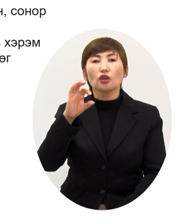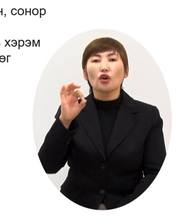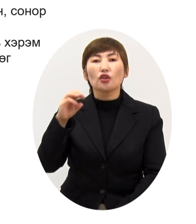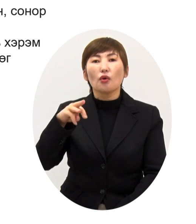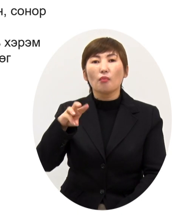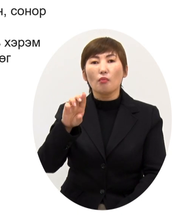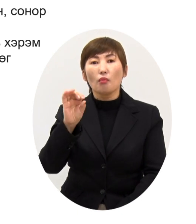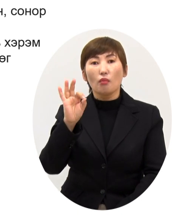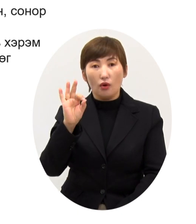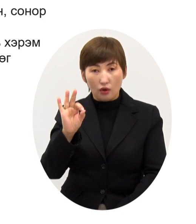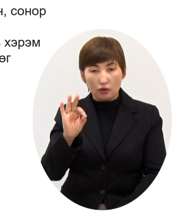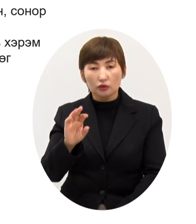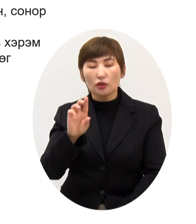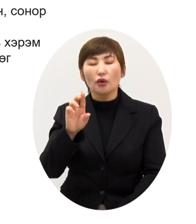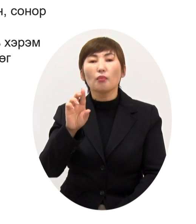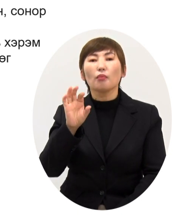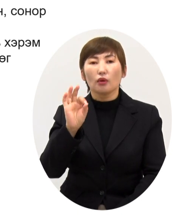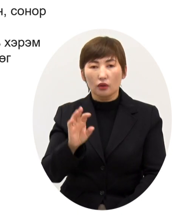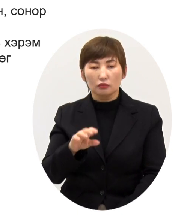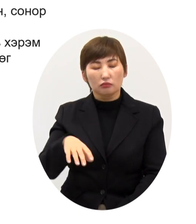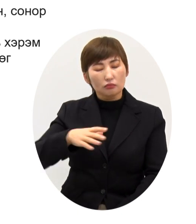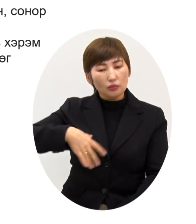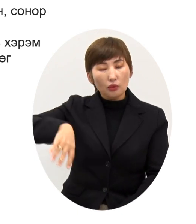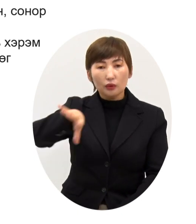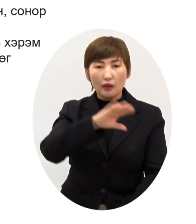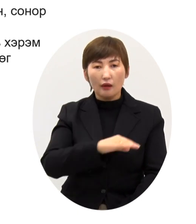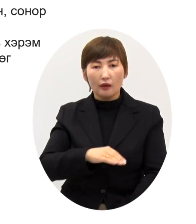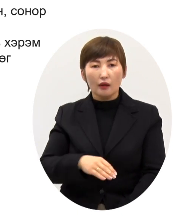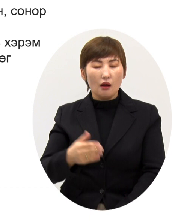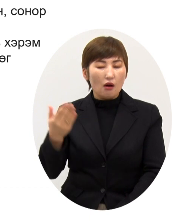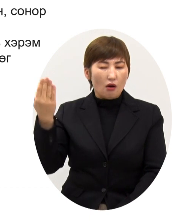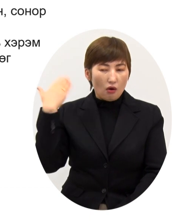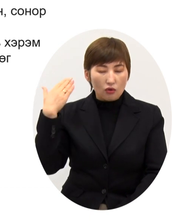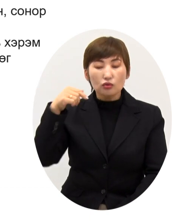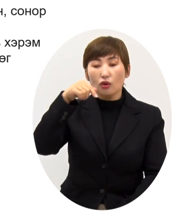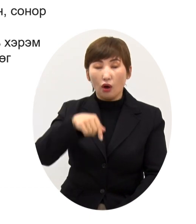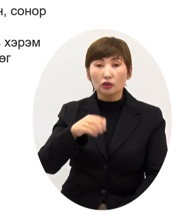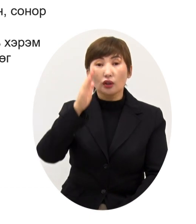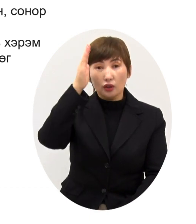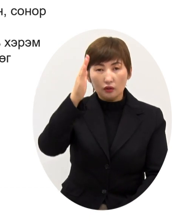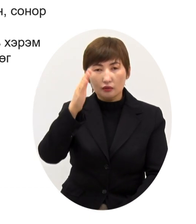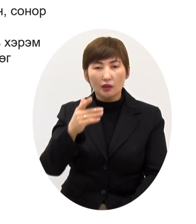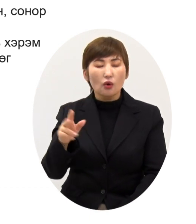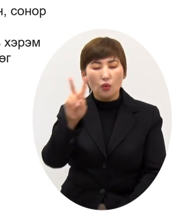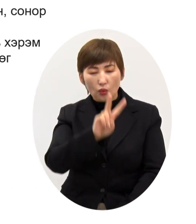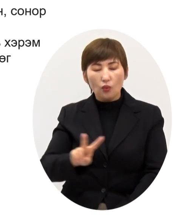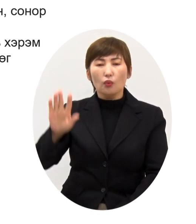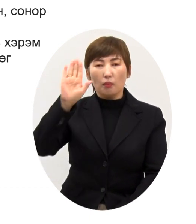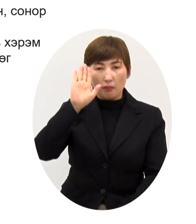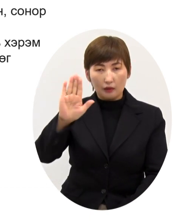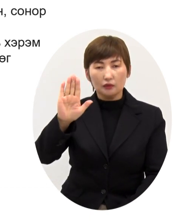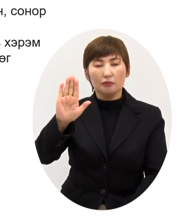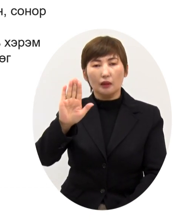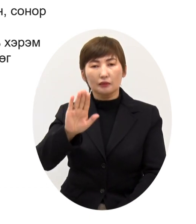талын гал нь айл өрх ус хотлороо өнгөрсөн одоо ирээдүйд үрд мандан